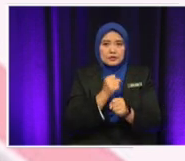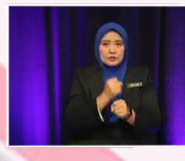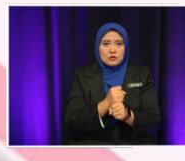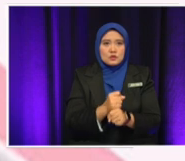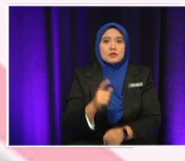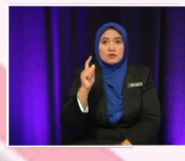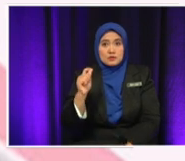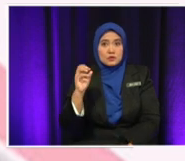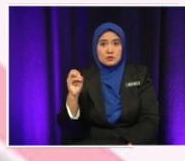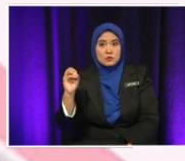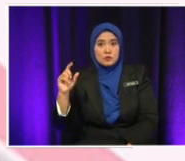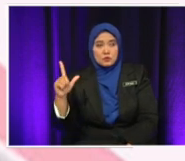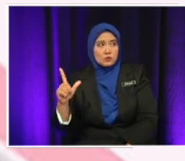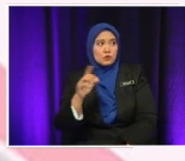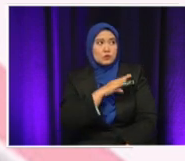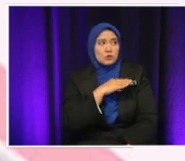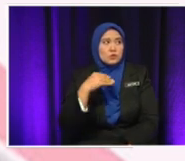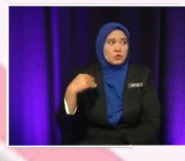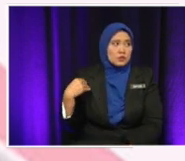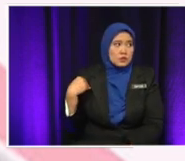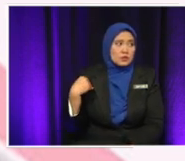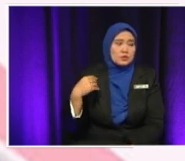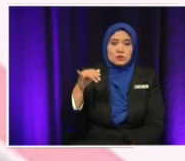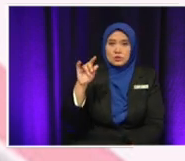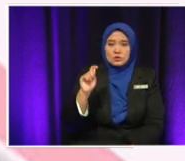dilaksanakan tetapi yang dibuat